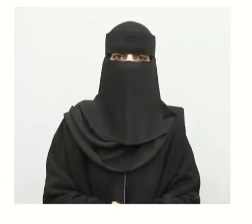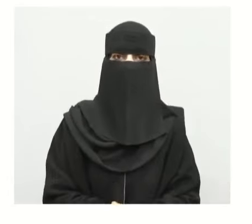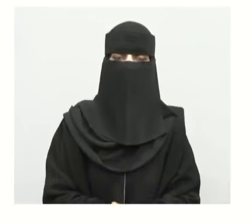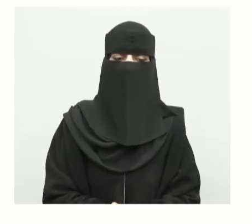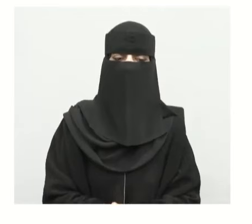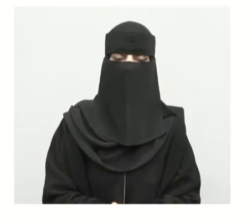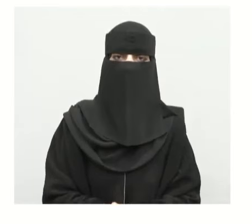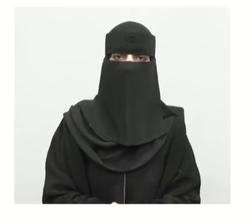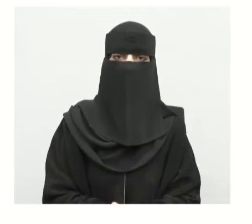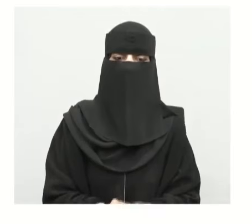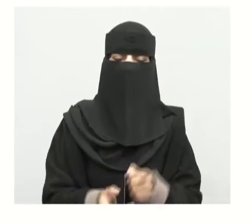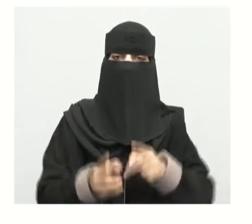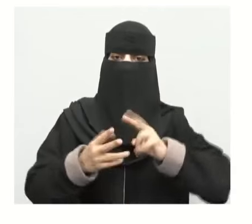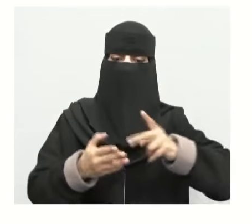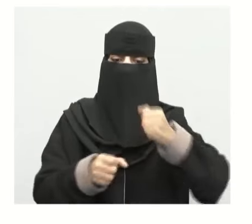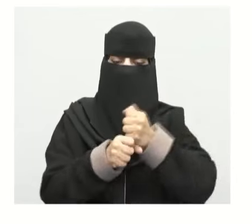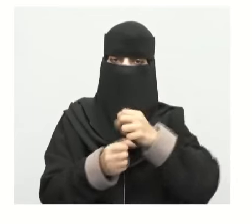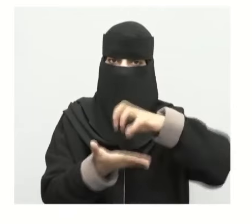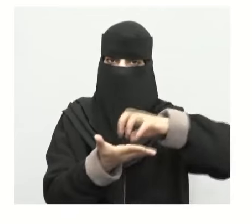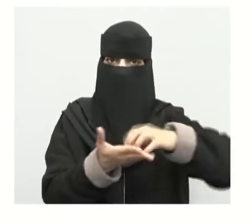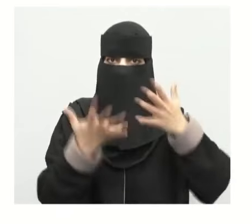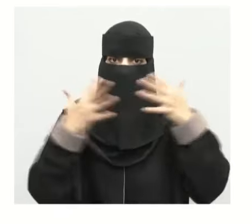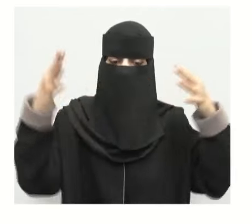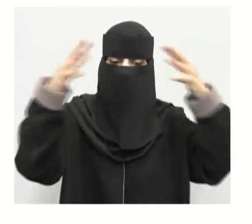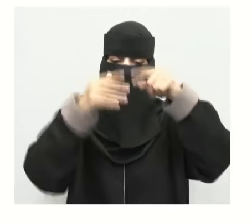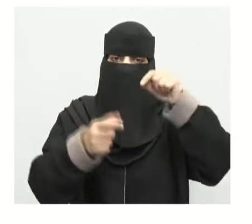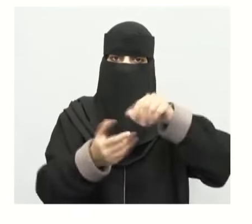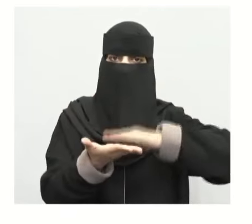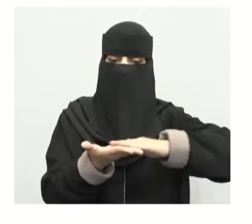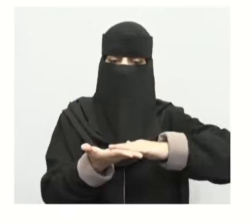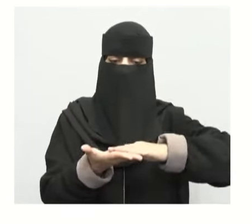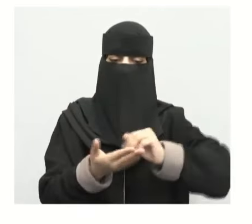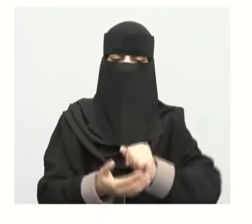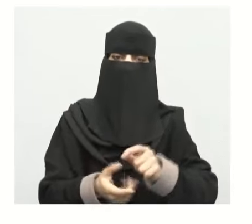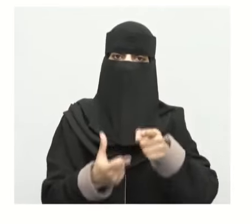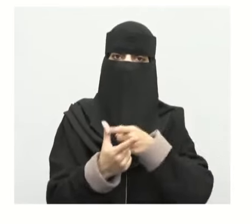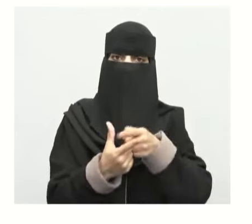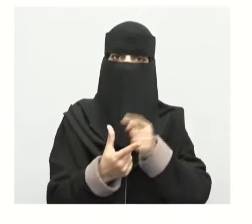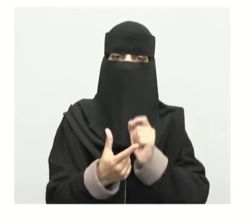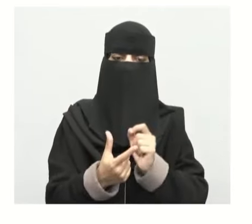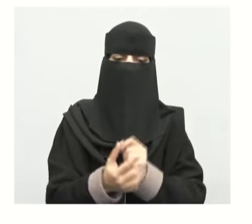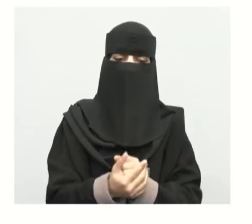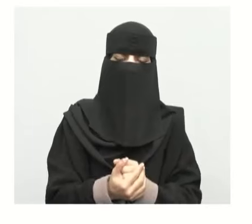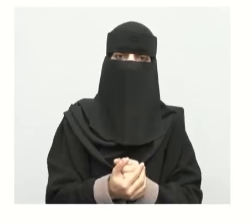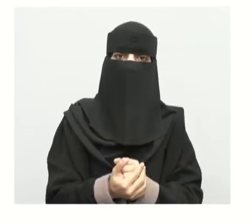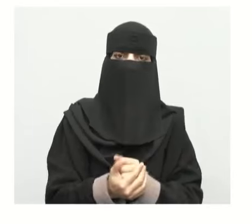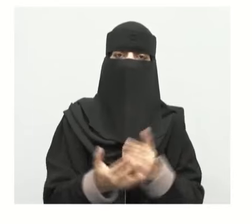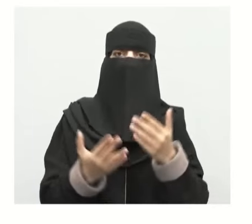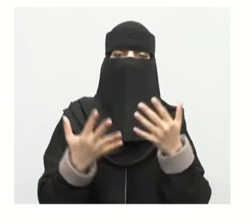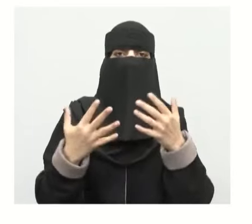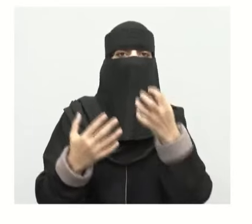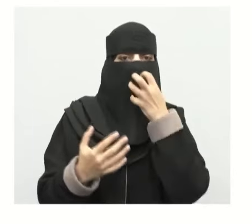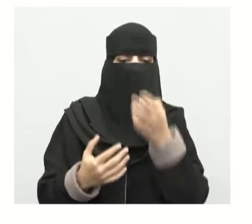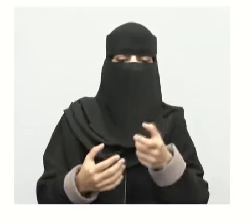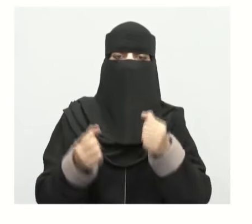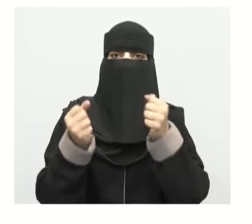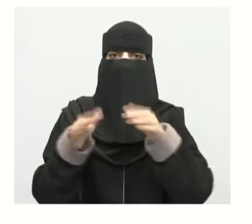وبارده اذا تتنوع المناطق المناخيه على سطح الارض بين حاره ومعتدله